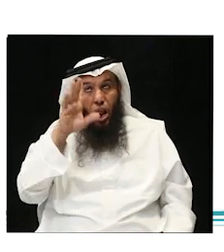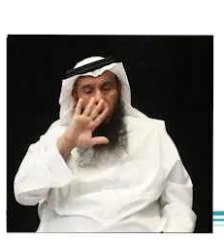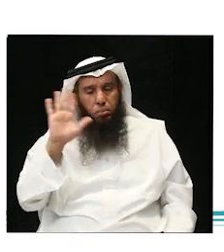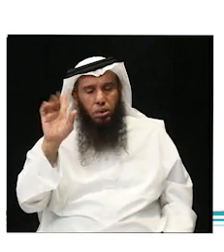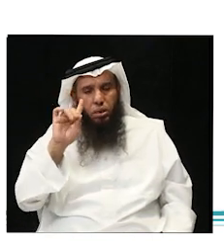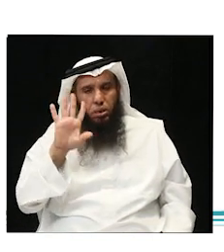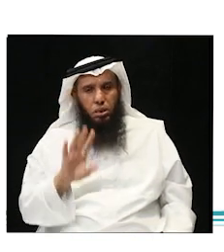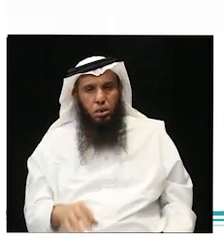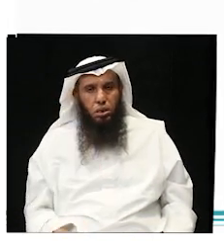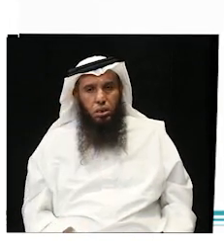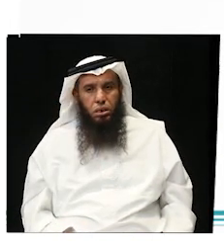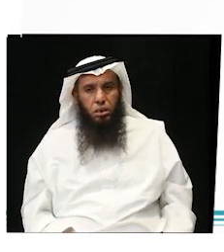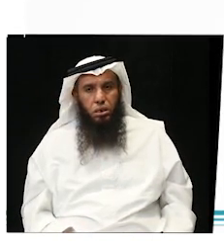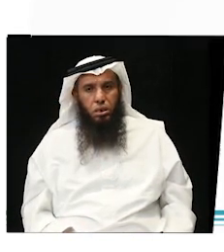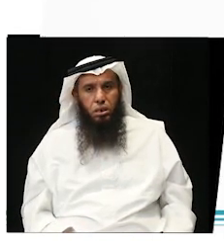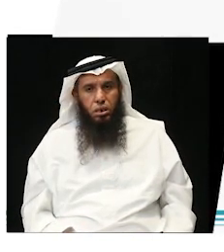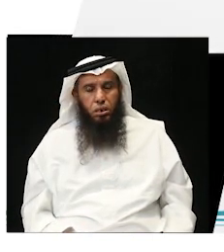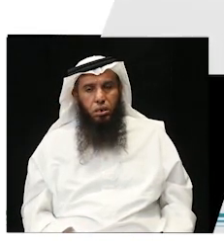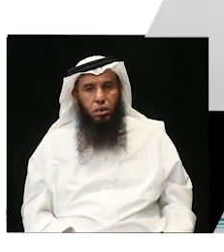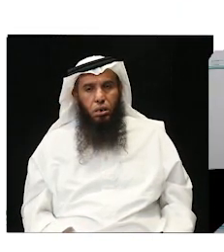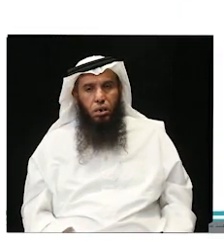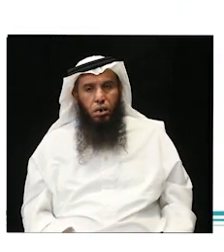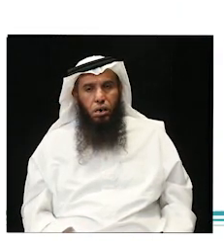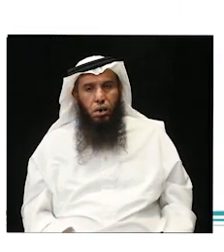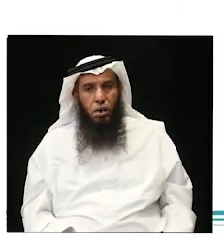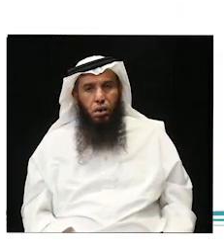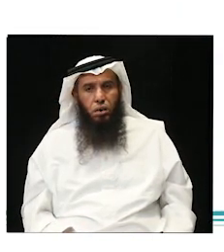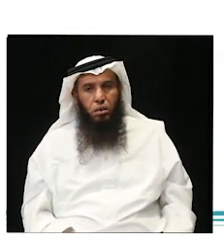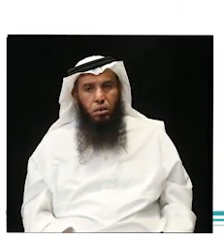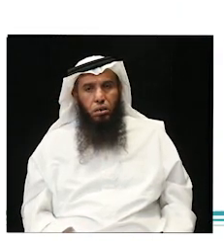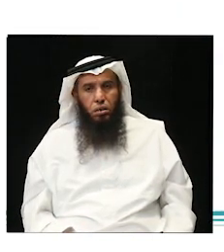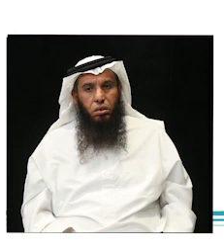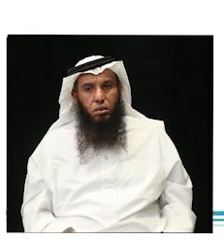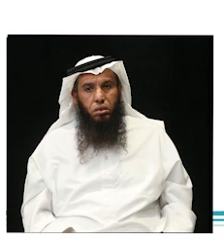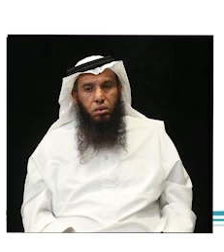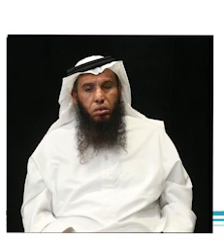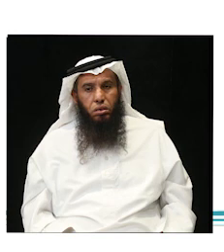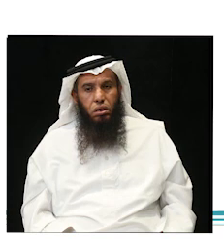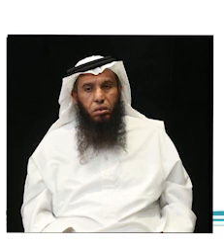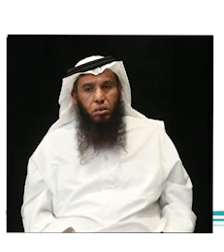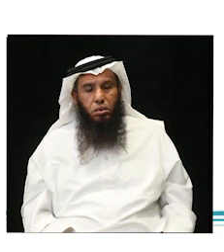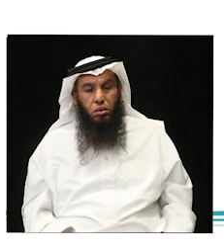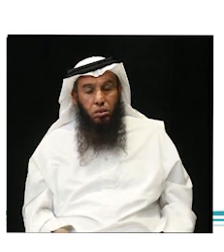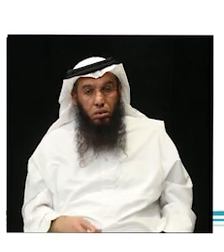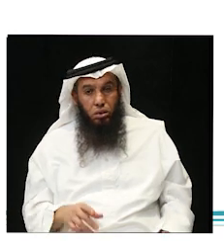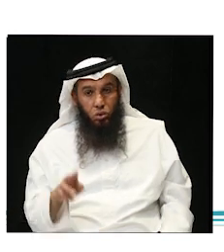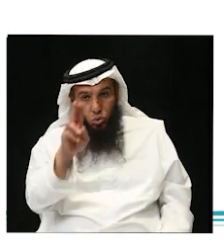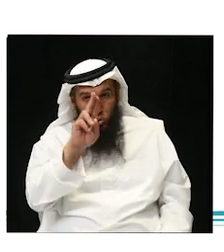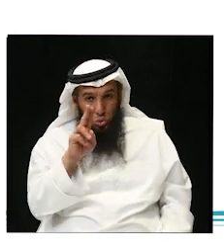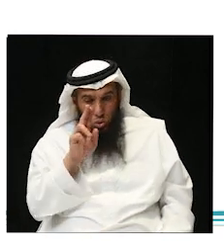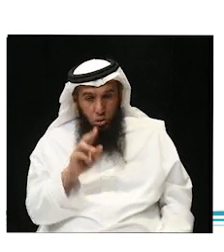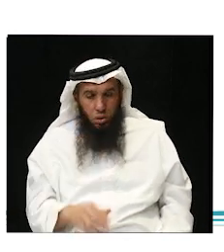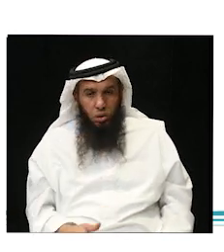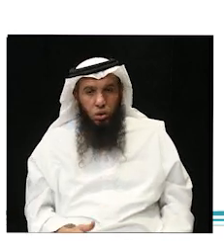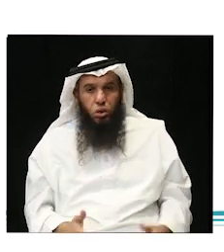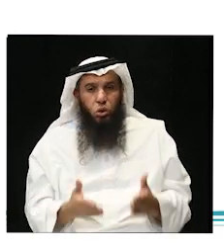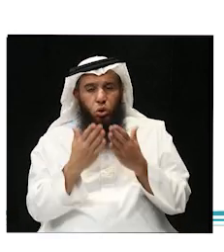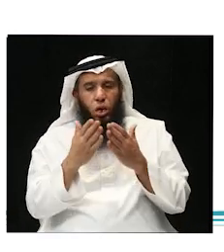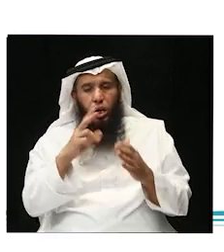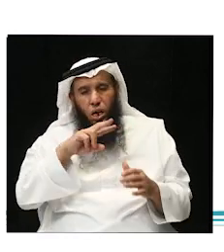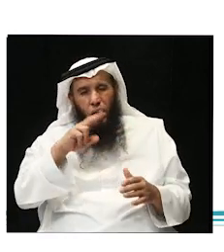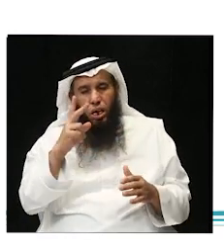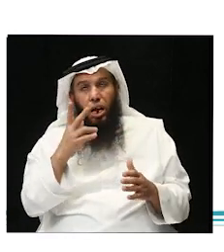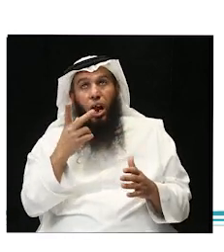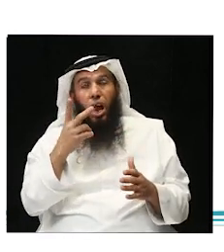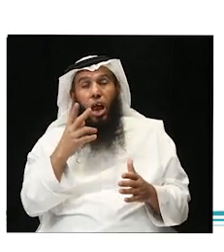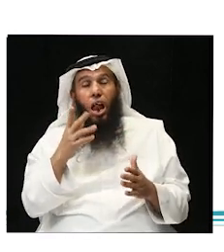هؤلاء أموات أو بشر، ما يستطيعون، ليس في يدهم لا نفع ولا ضر. أنهم غافلون عن دعاء الداعين،